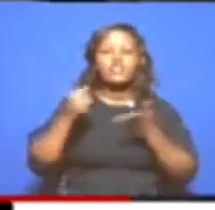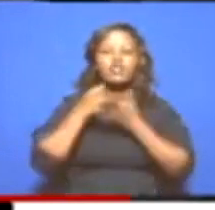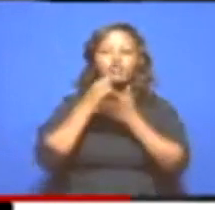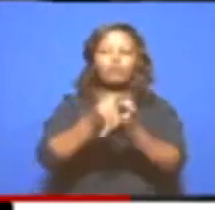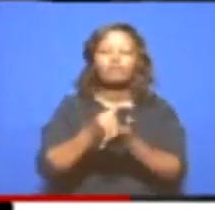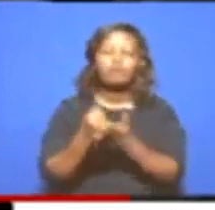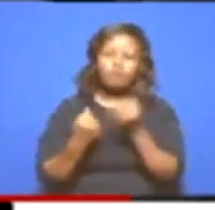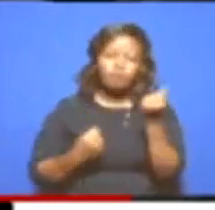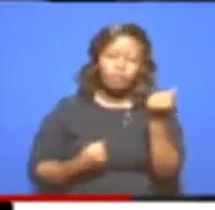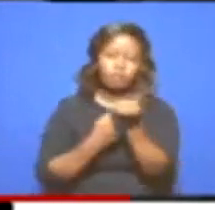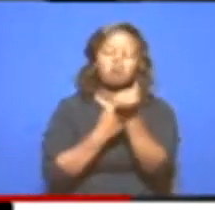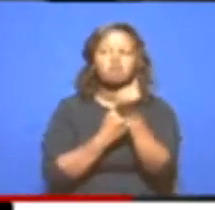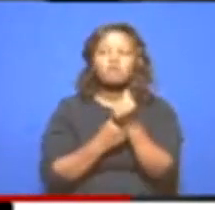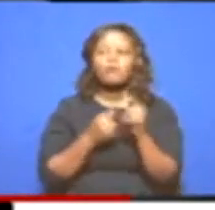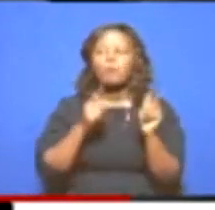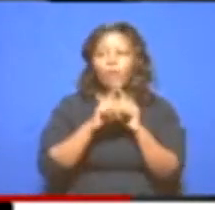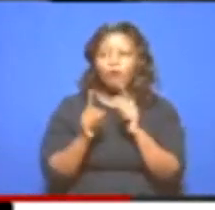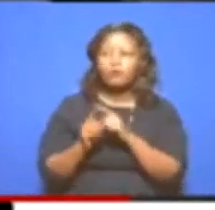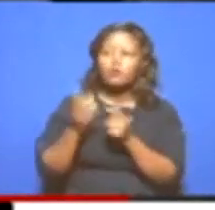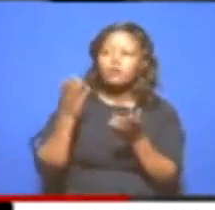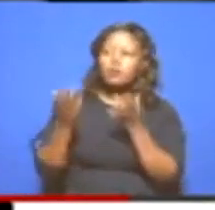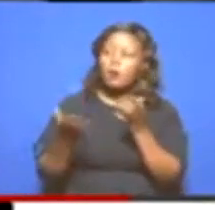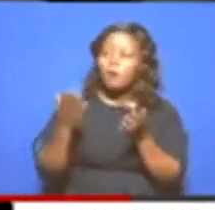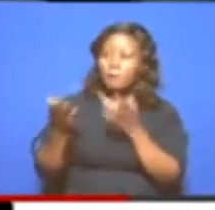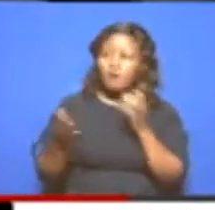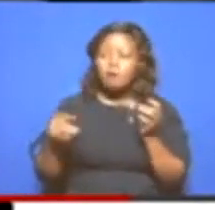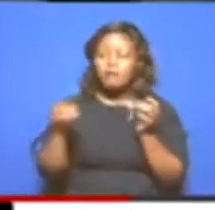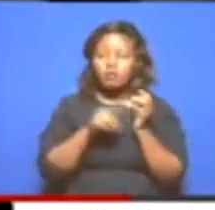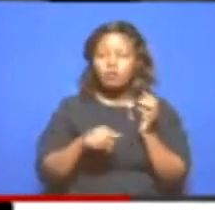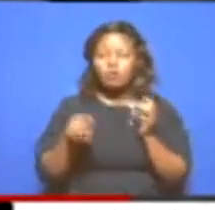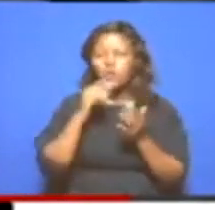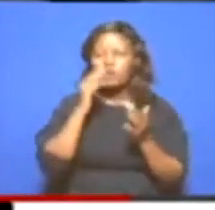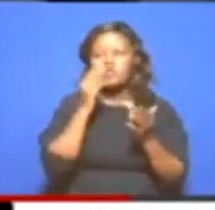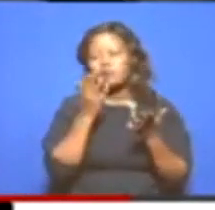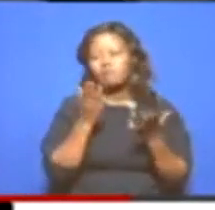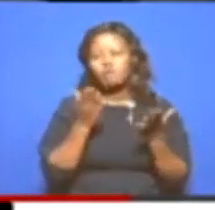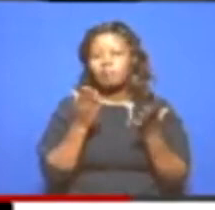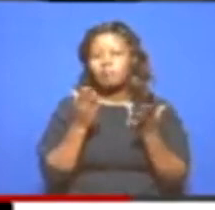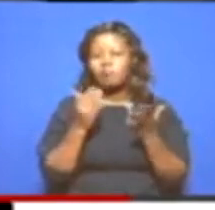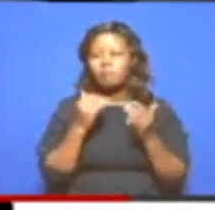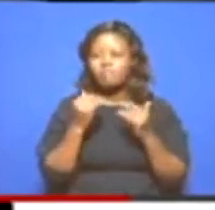huenda jitihada zetu mpaka mahali tumefikia hazijafua dafu vile,